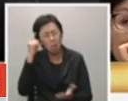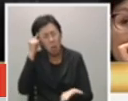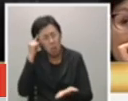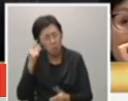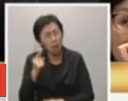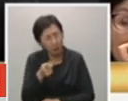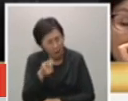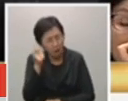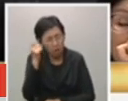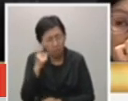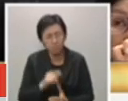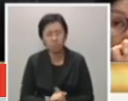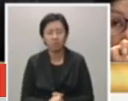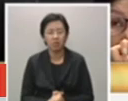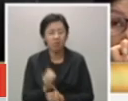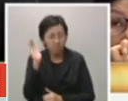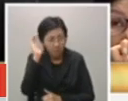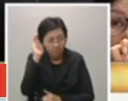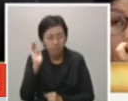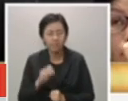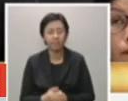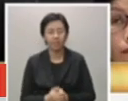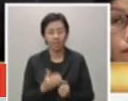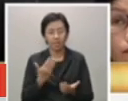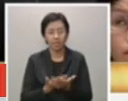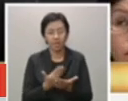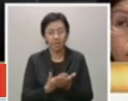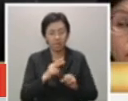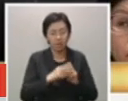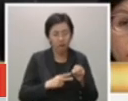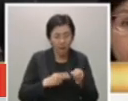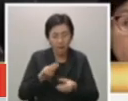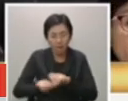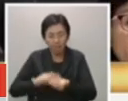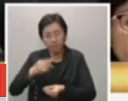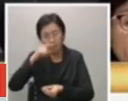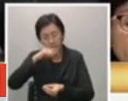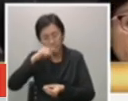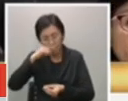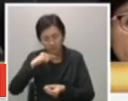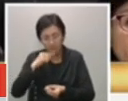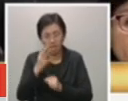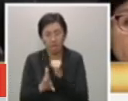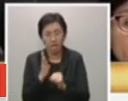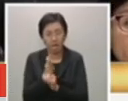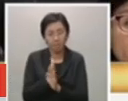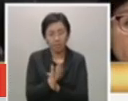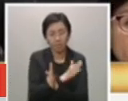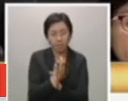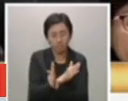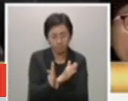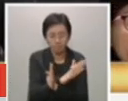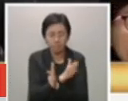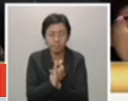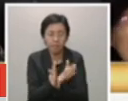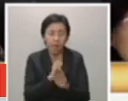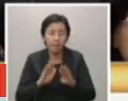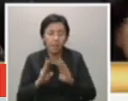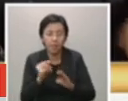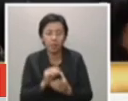าเขาบอกว่าถ้าอัตราแลกเปลี่ยนเราเนี่ยในช่วง5ปีที่ผ่านมาจะสามารถอยู่ในช่วงที่ประมา